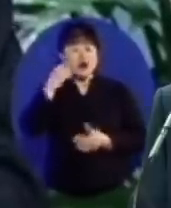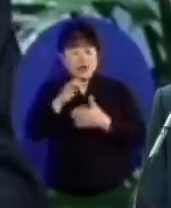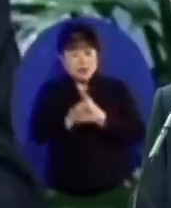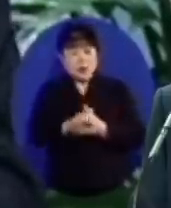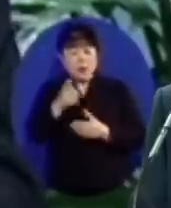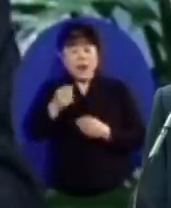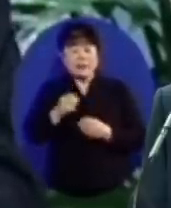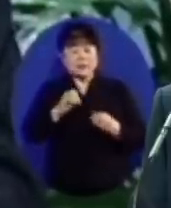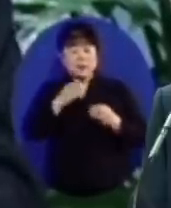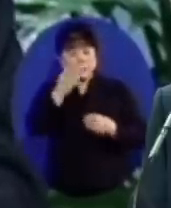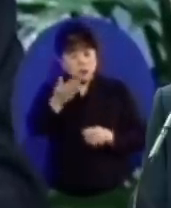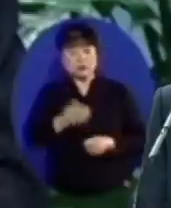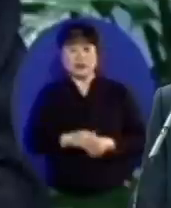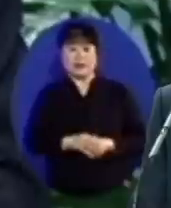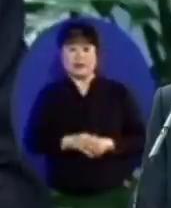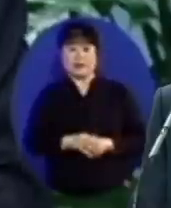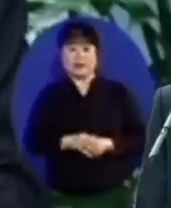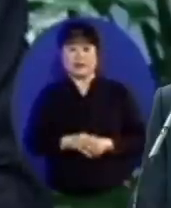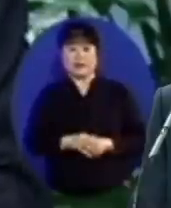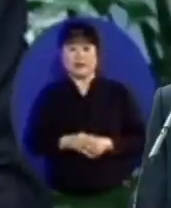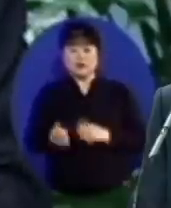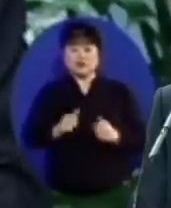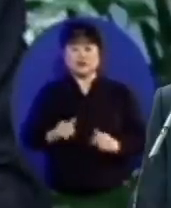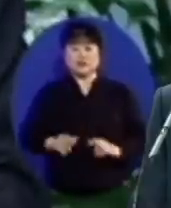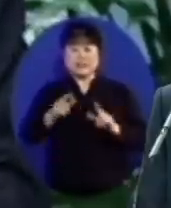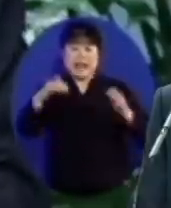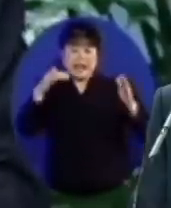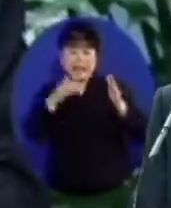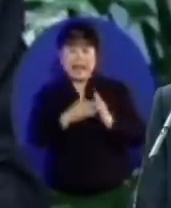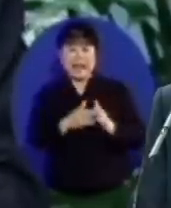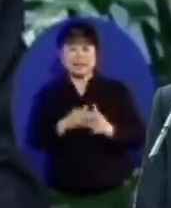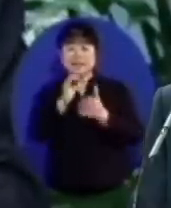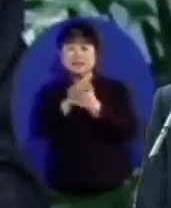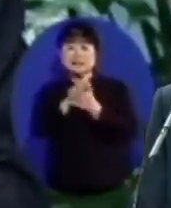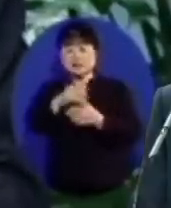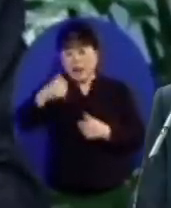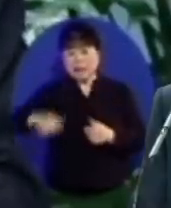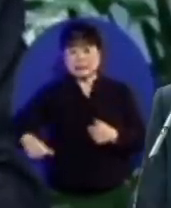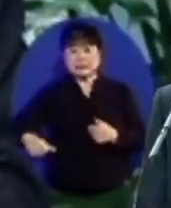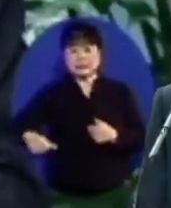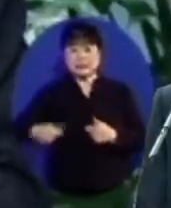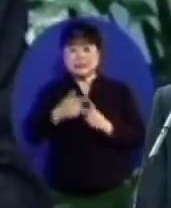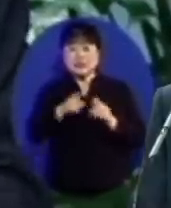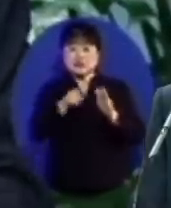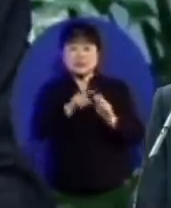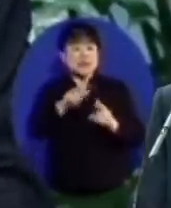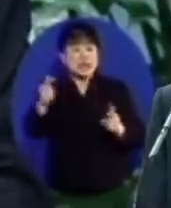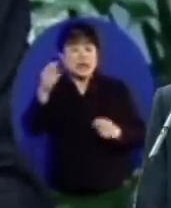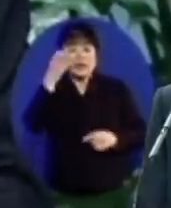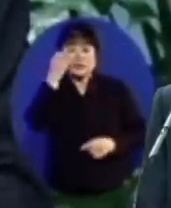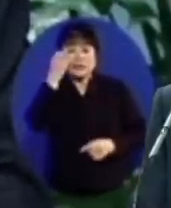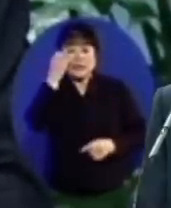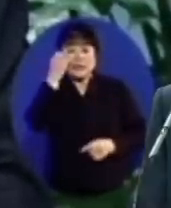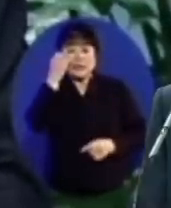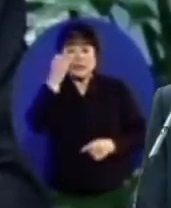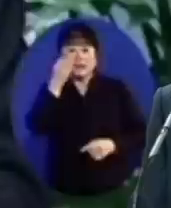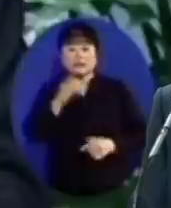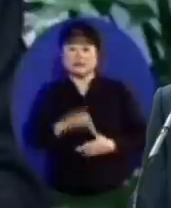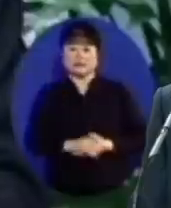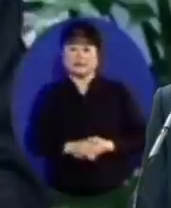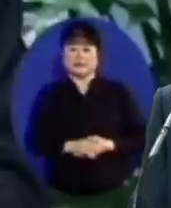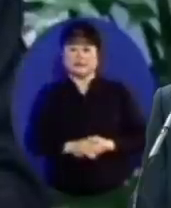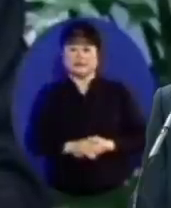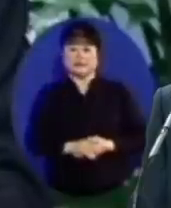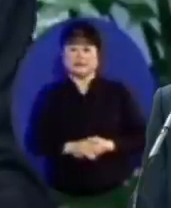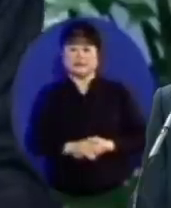뮬러의 기도가 5만 번 응답을 받았는데도 죽는 날까지 친구는 친구의 아들은 회개를 하지 않았었습니다. 그래서